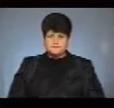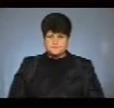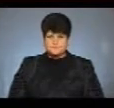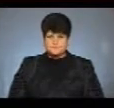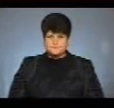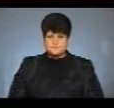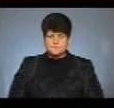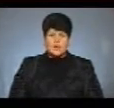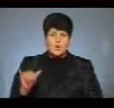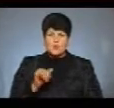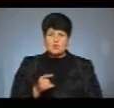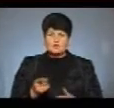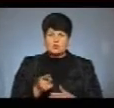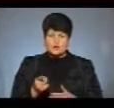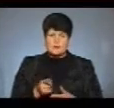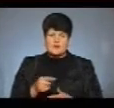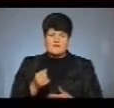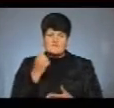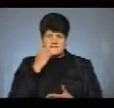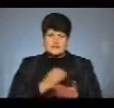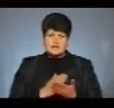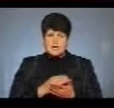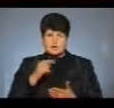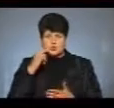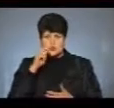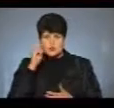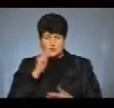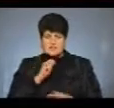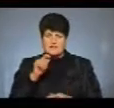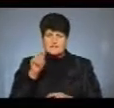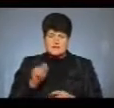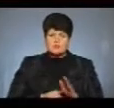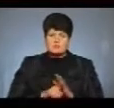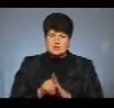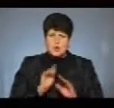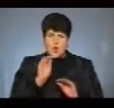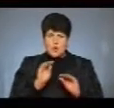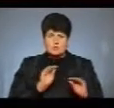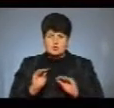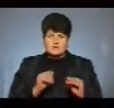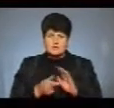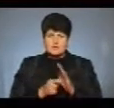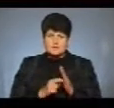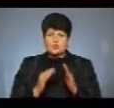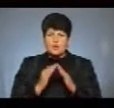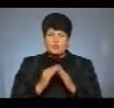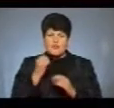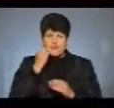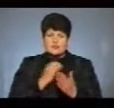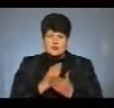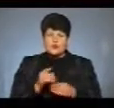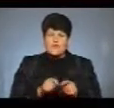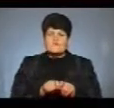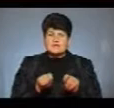У Тернополі ветерани російсько-української війни розпочали облаштовувати приміщення для Дому ветерана. Його відкриють на проспекті